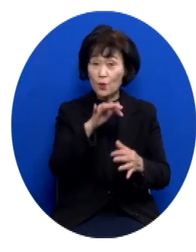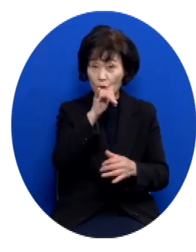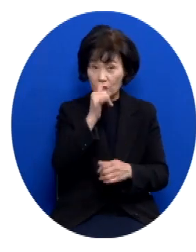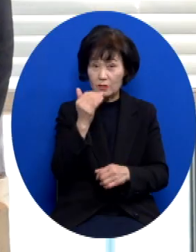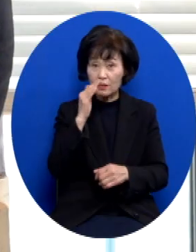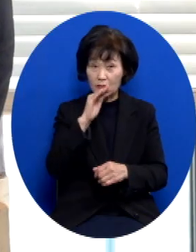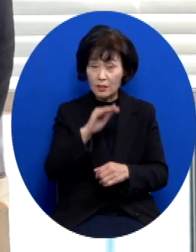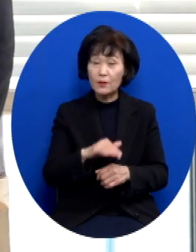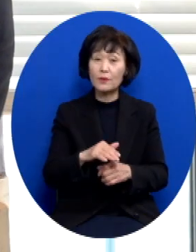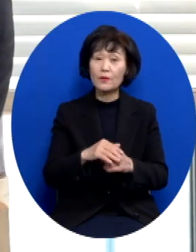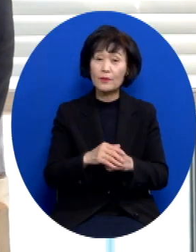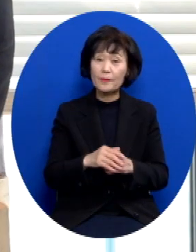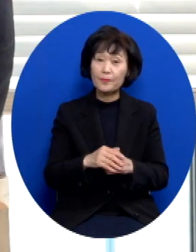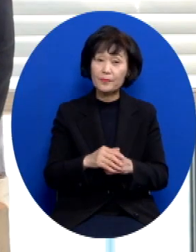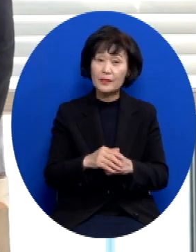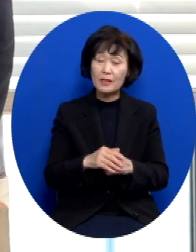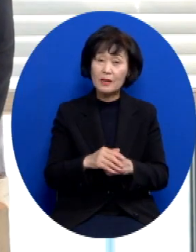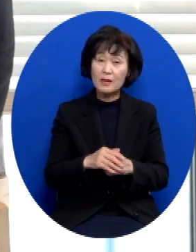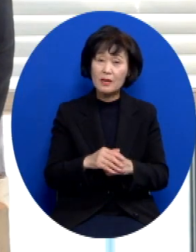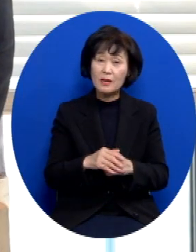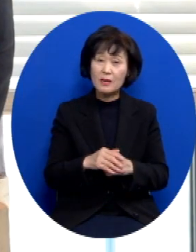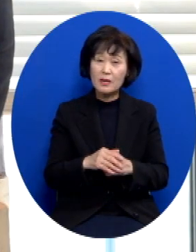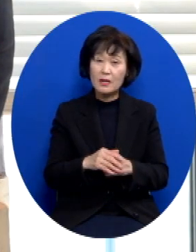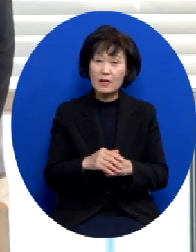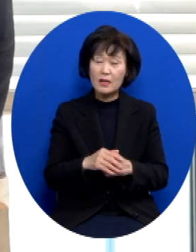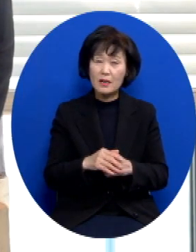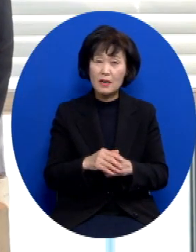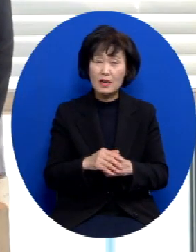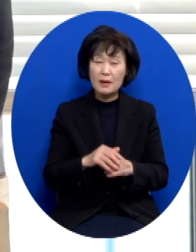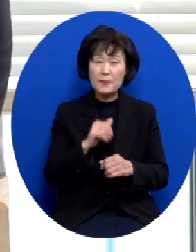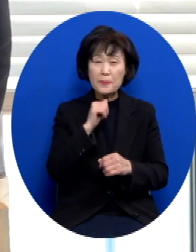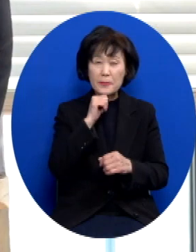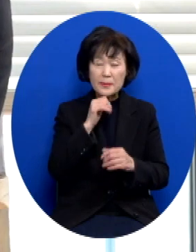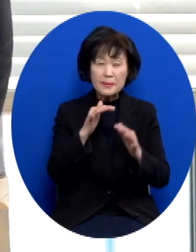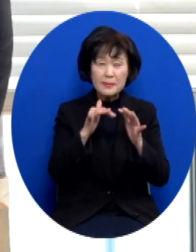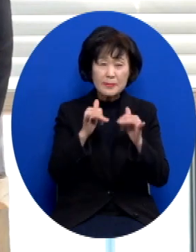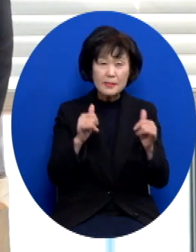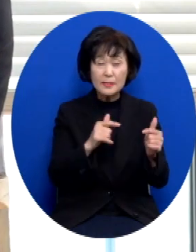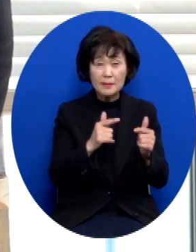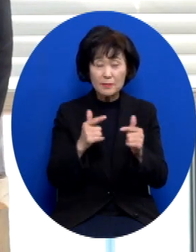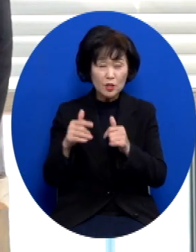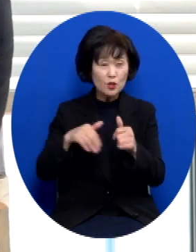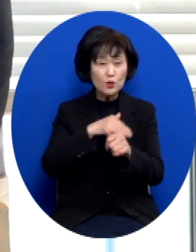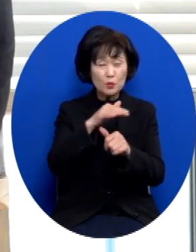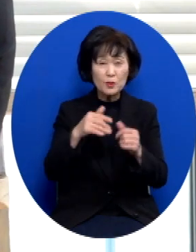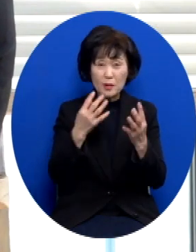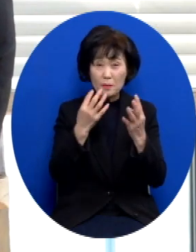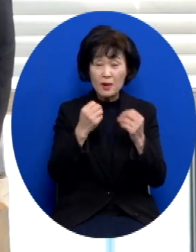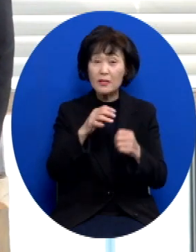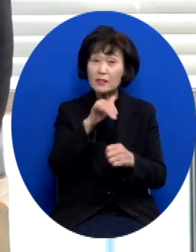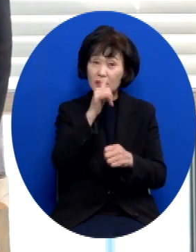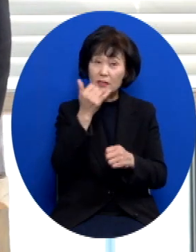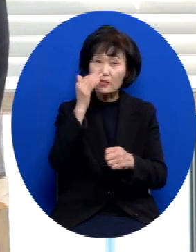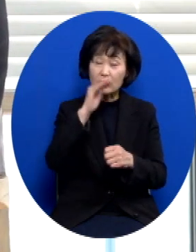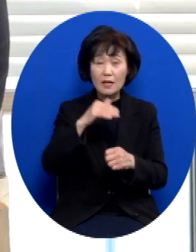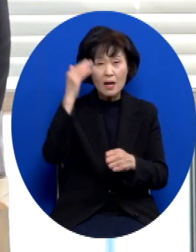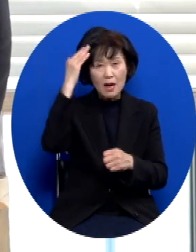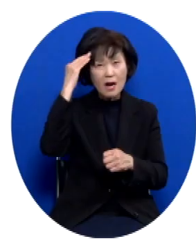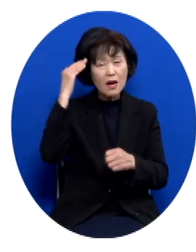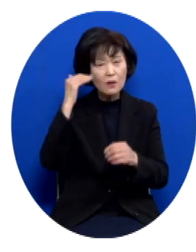예. 아직까지 그래도 이 취약계층이 많이 있잖아요. 예. 이 한국